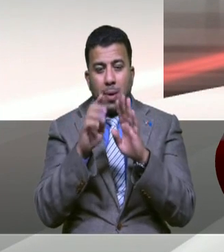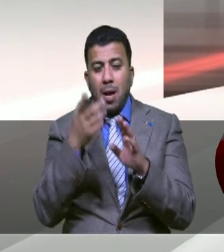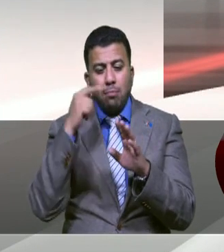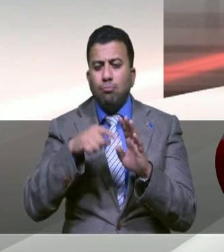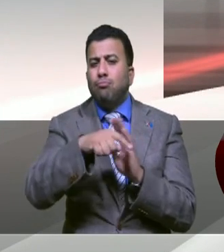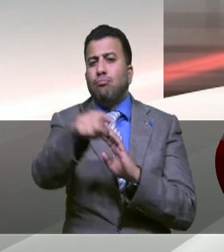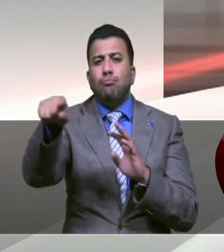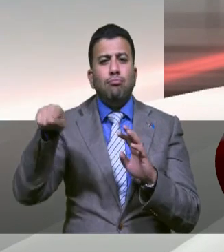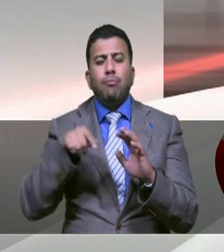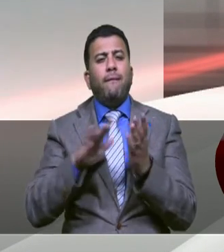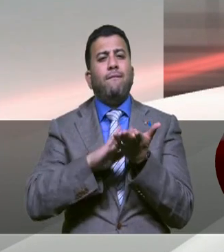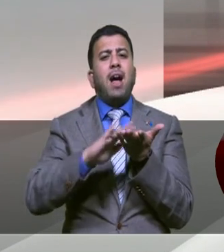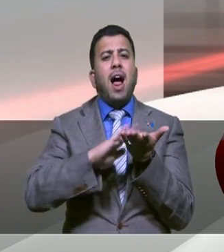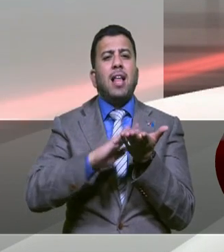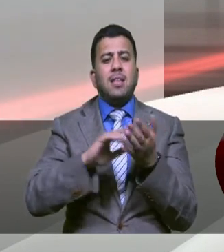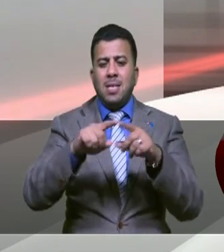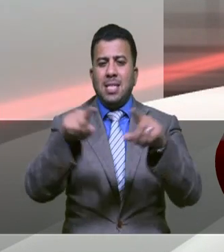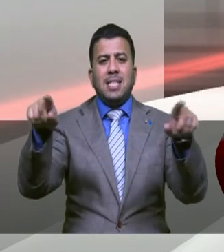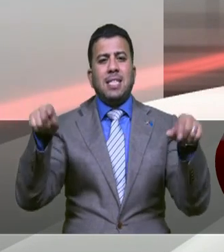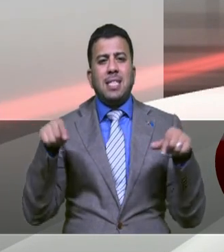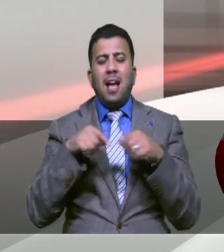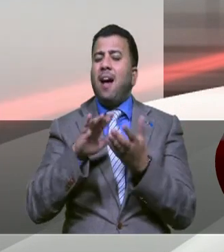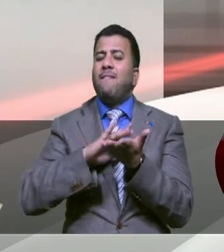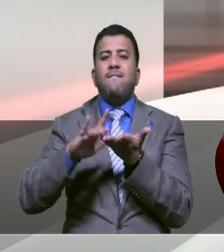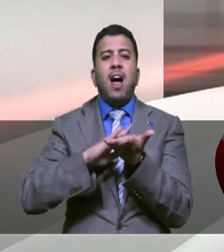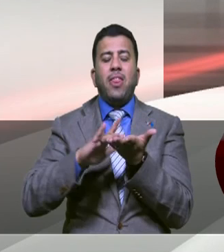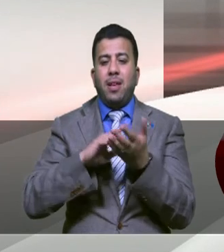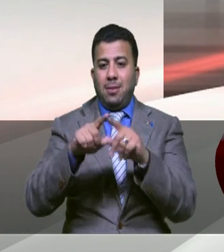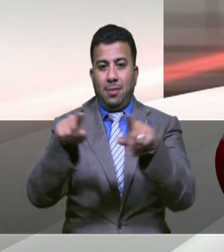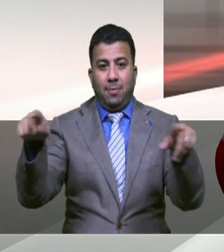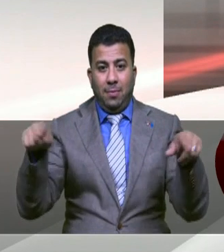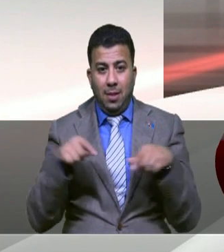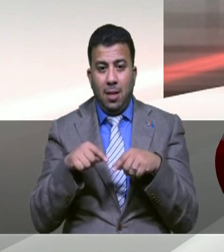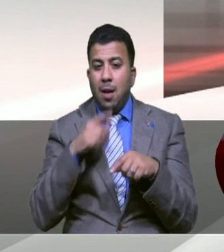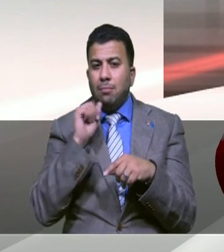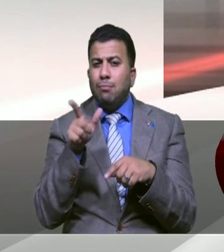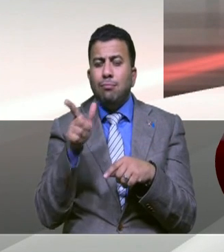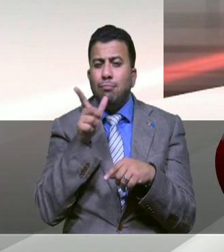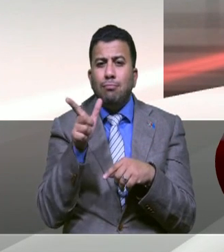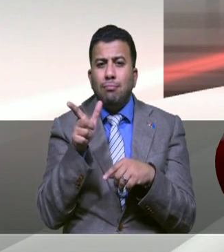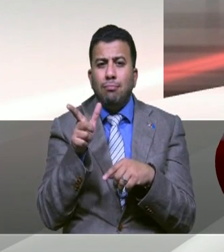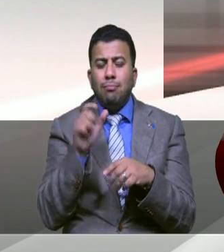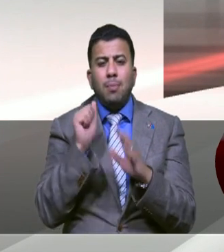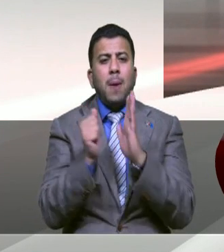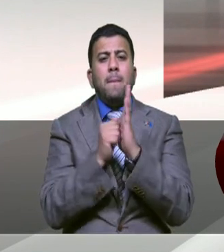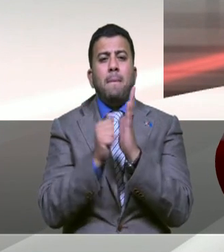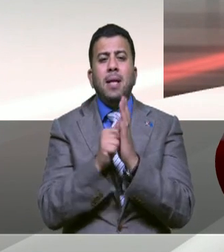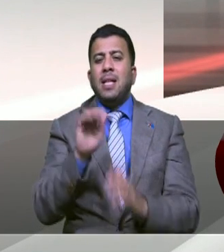ساحه، هذه ساحه كانت خاليه هنا، والساحه